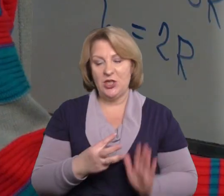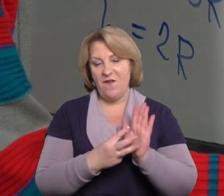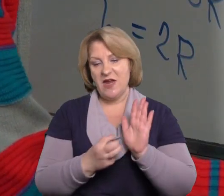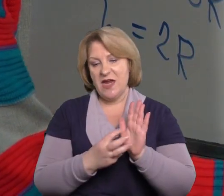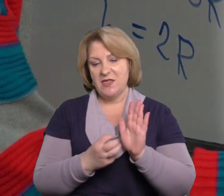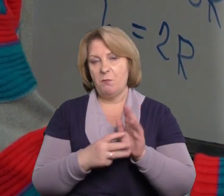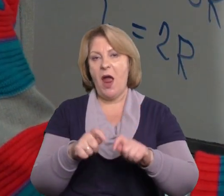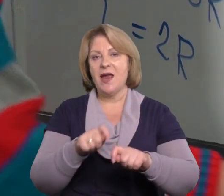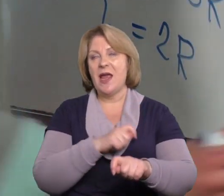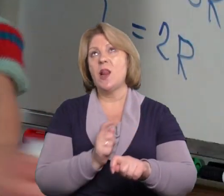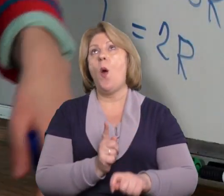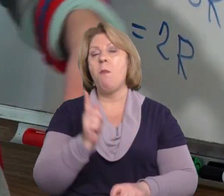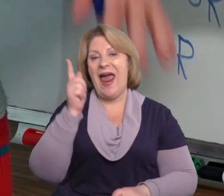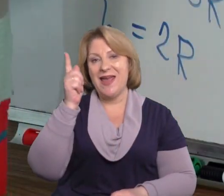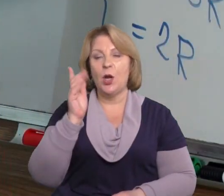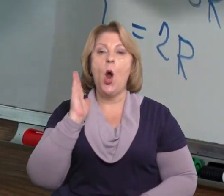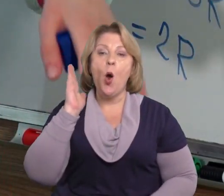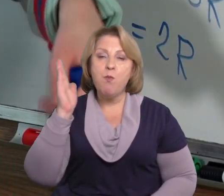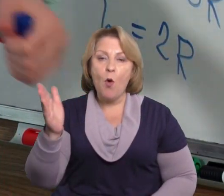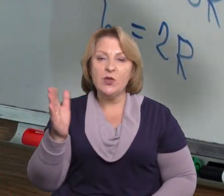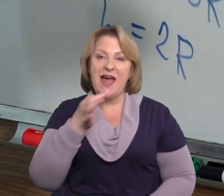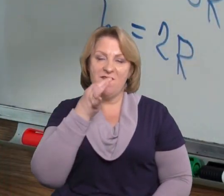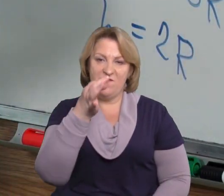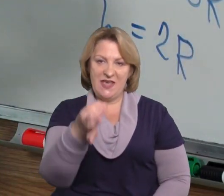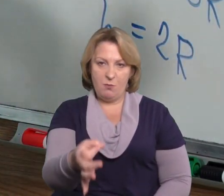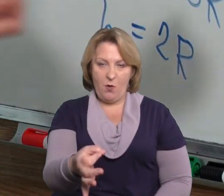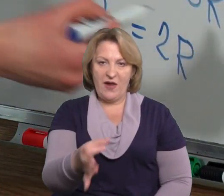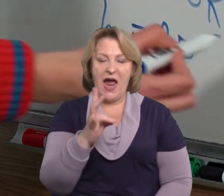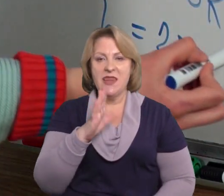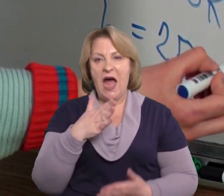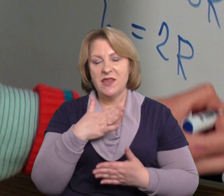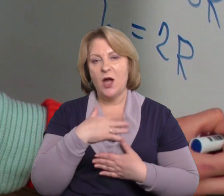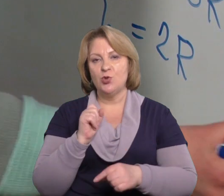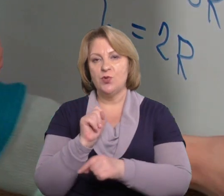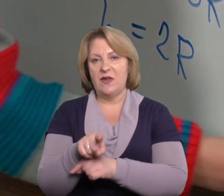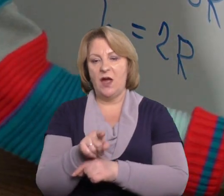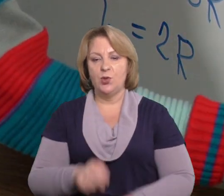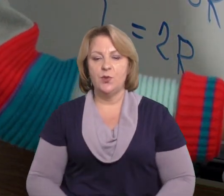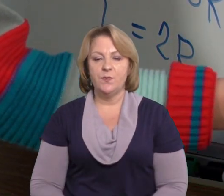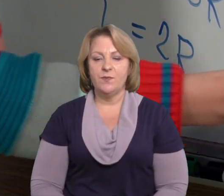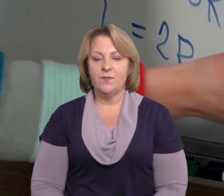12800 кілометрів. Це і буде відповідь на нашу задачу.